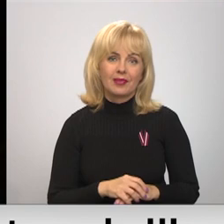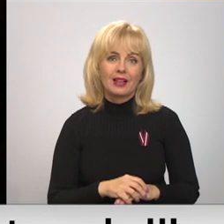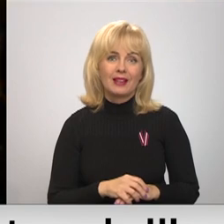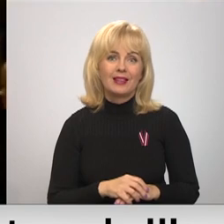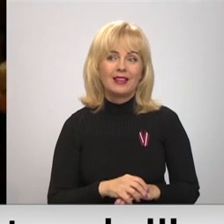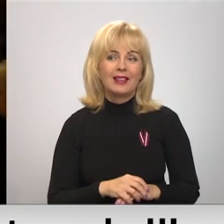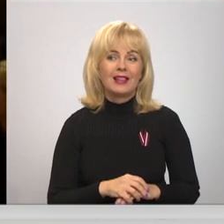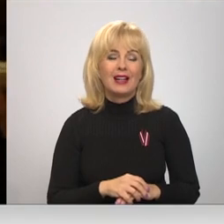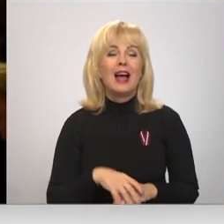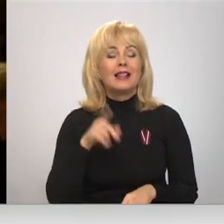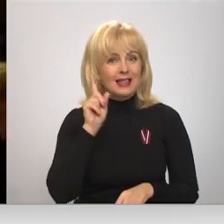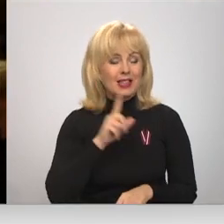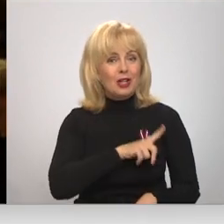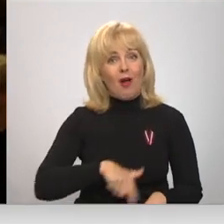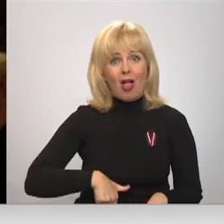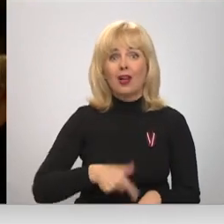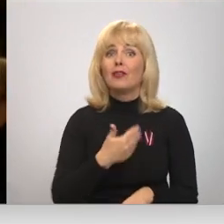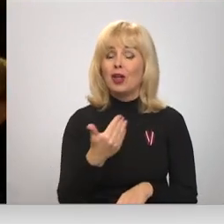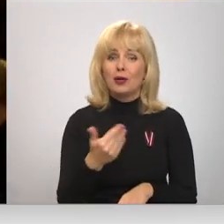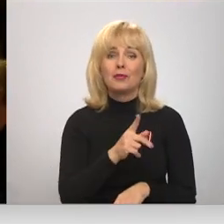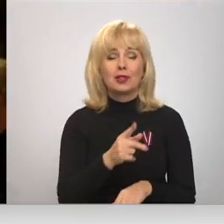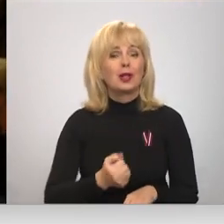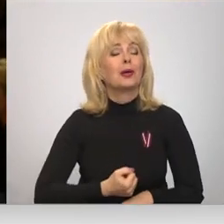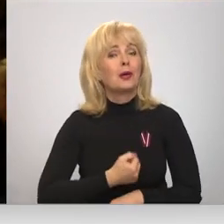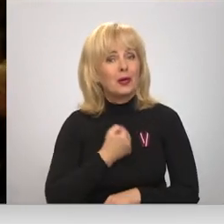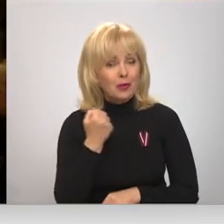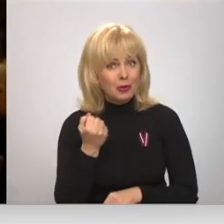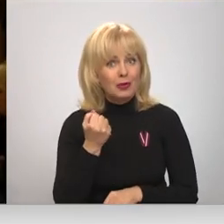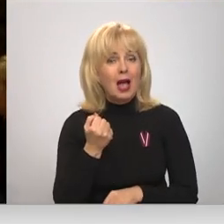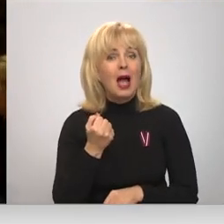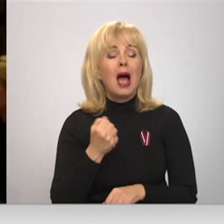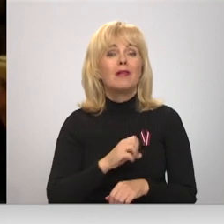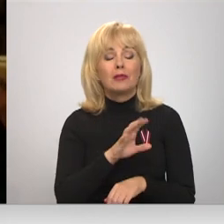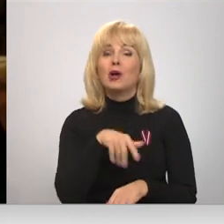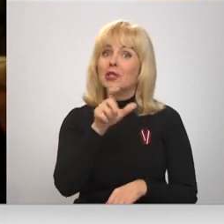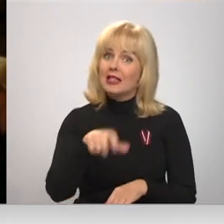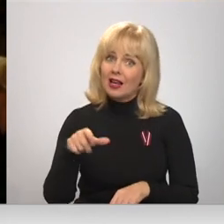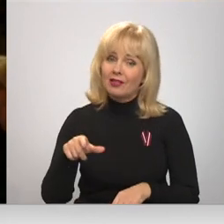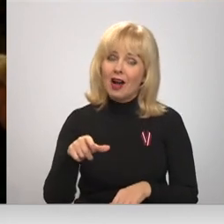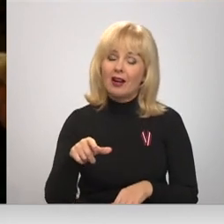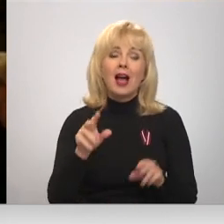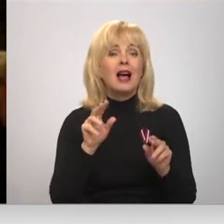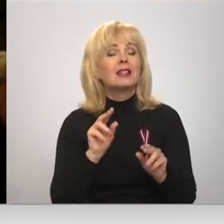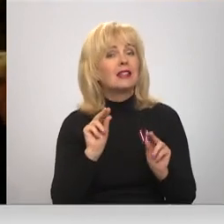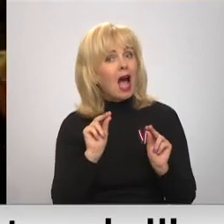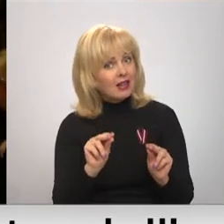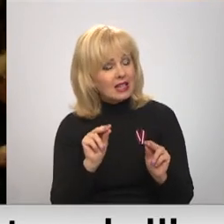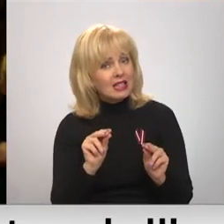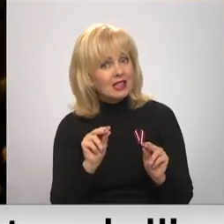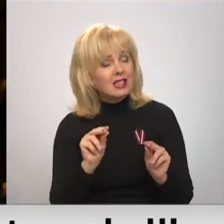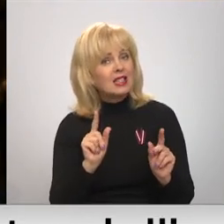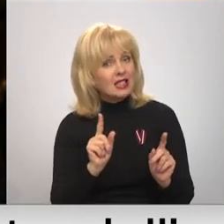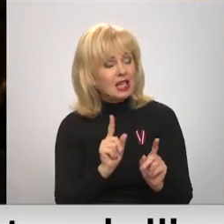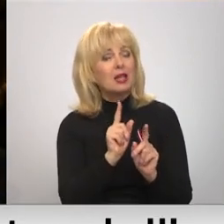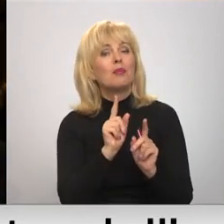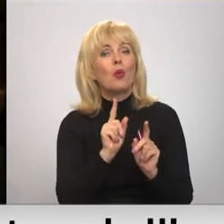Zin, ka jums Latvijā grūti ar to Covid. Bet un cilvēkiem saticību, cik vien iespējams, jo